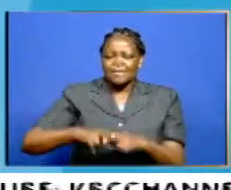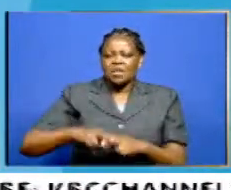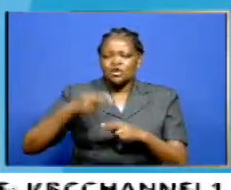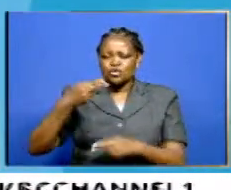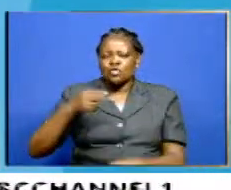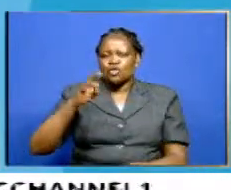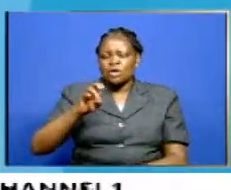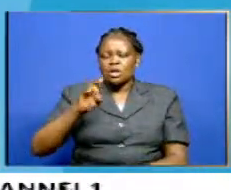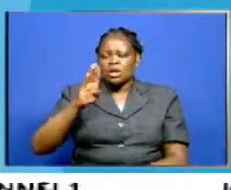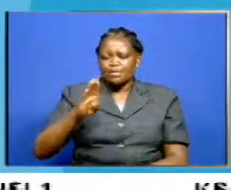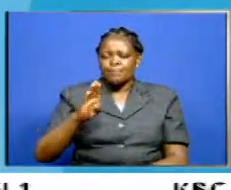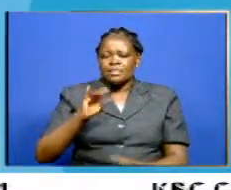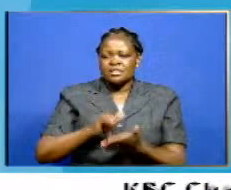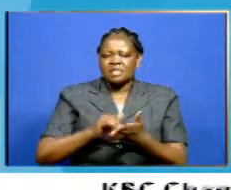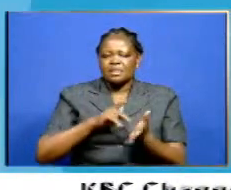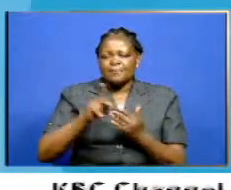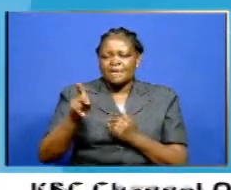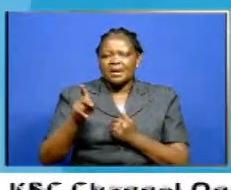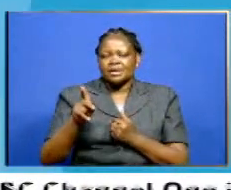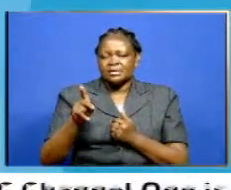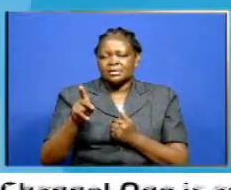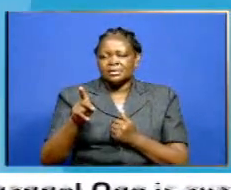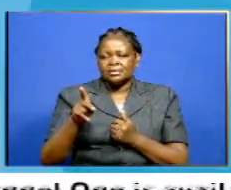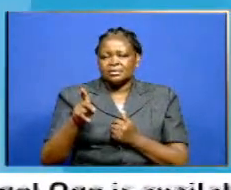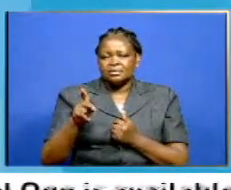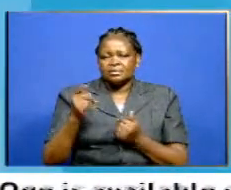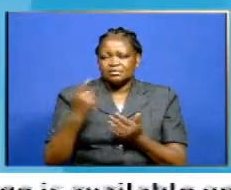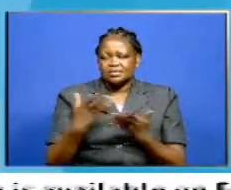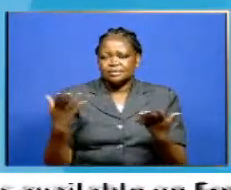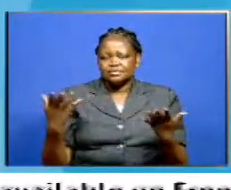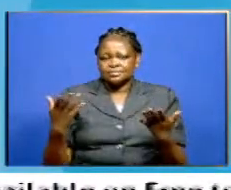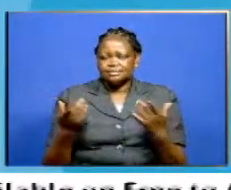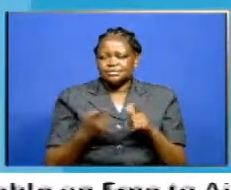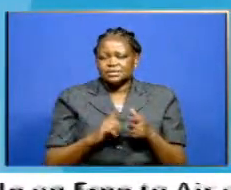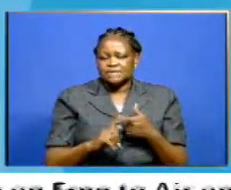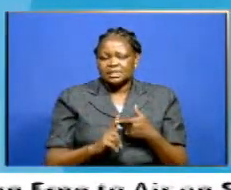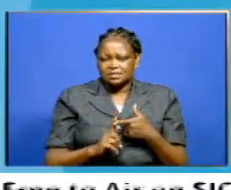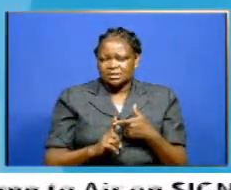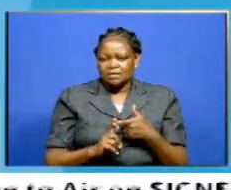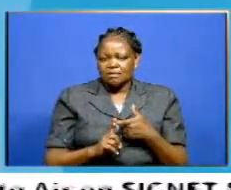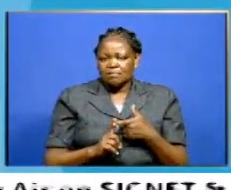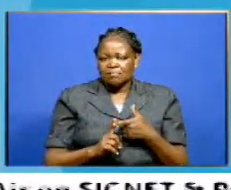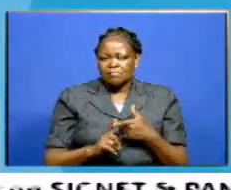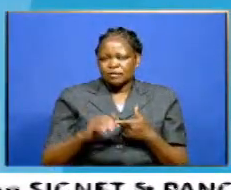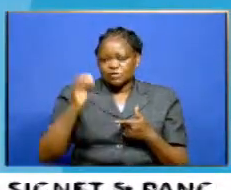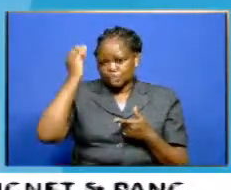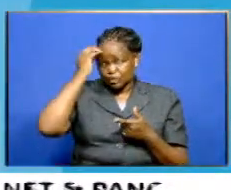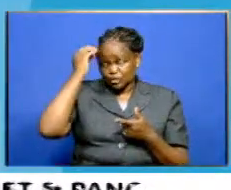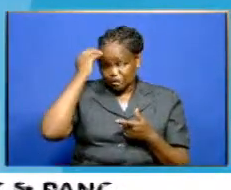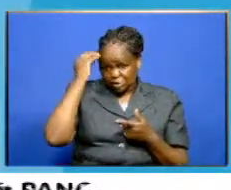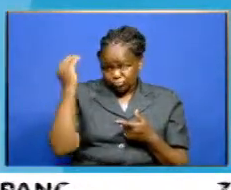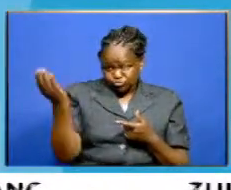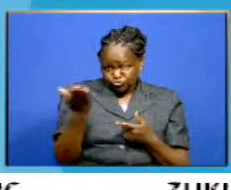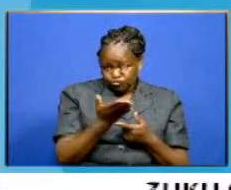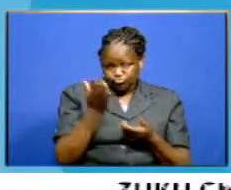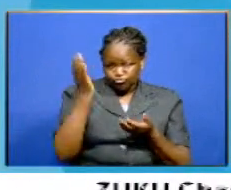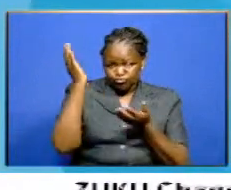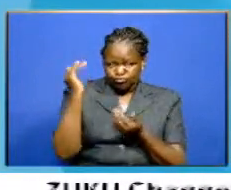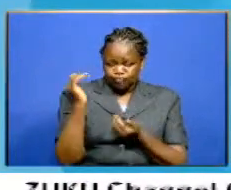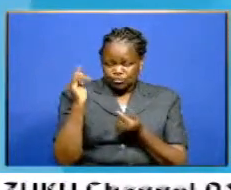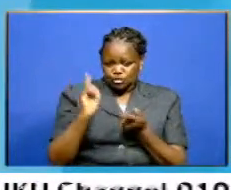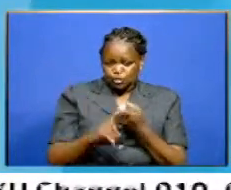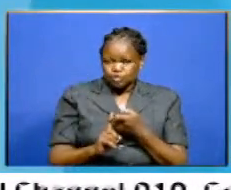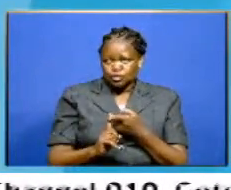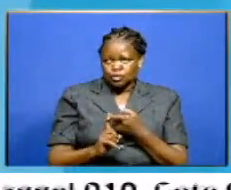ili waweze kuvinunua hivi viwambo. Na pia wanafunzi hawa wanatarajiwa kuwa